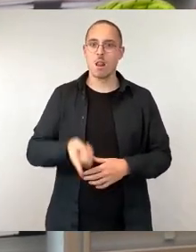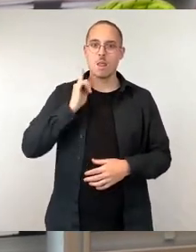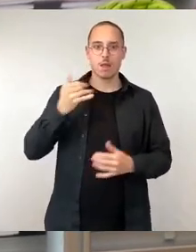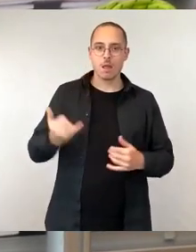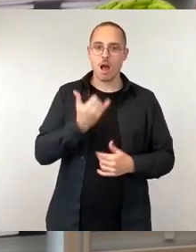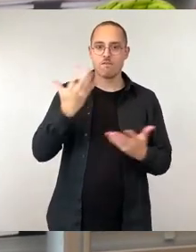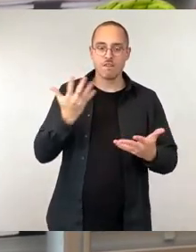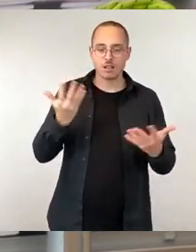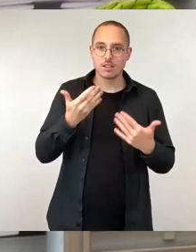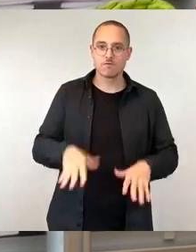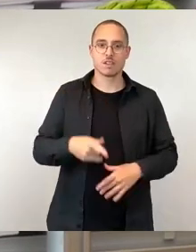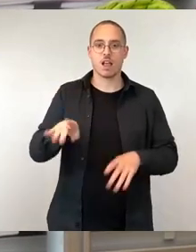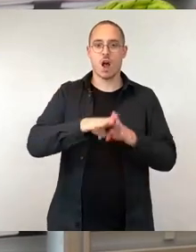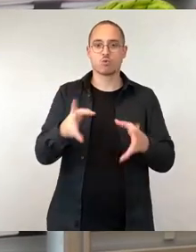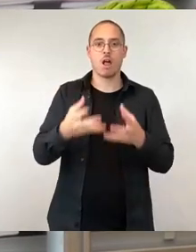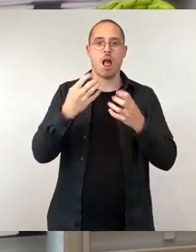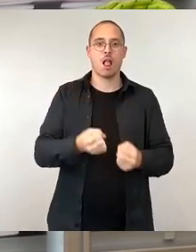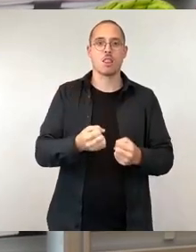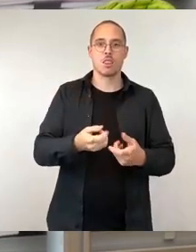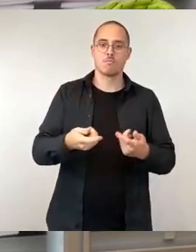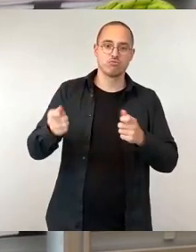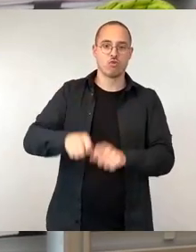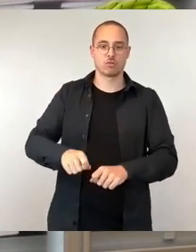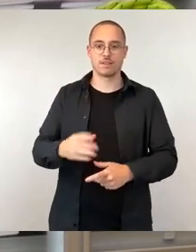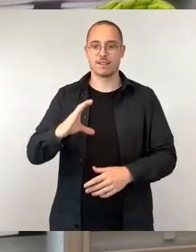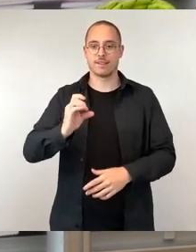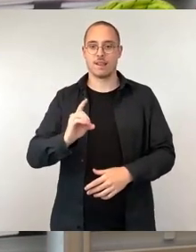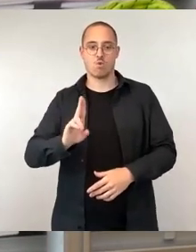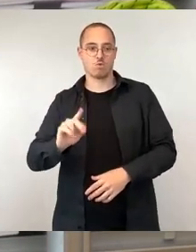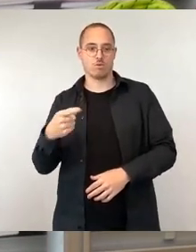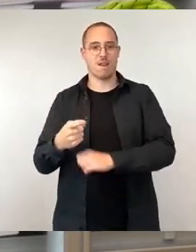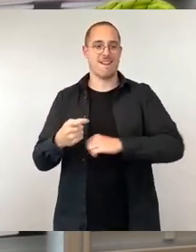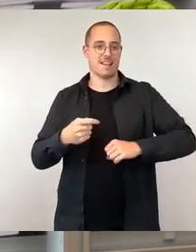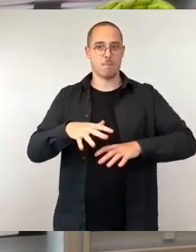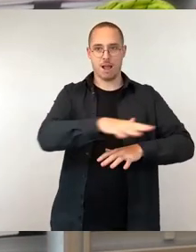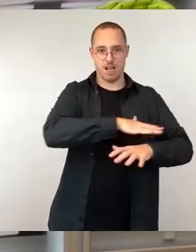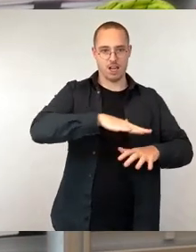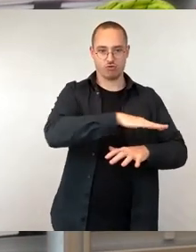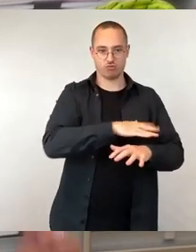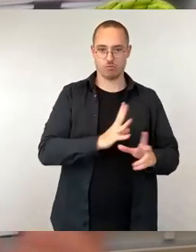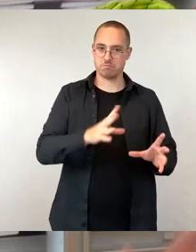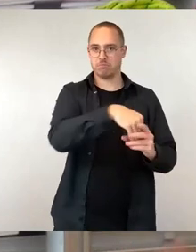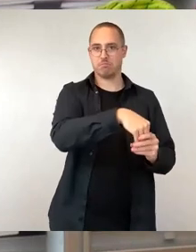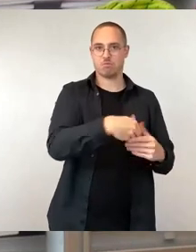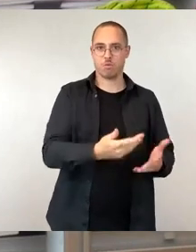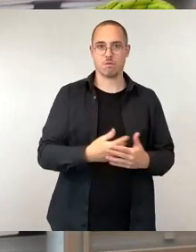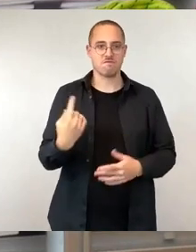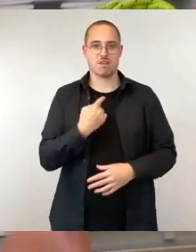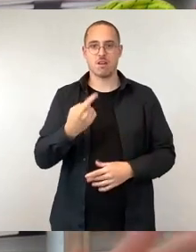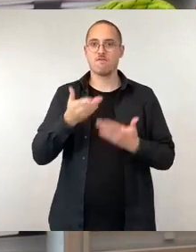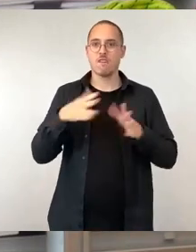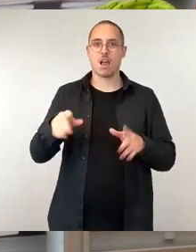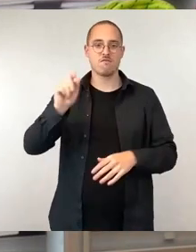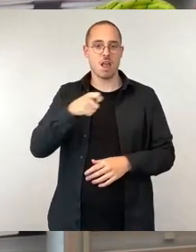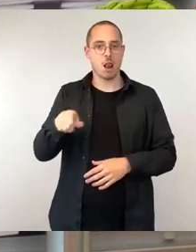war die CDU im linken Spektrum mit dabei. Wir als Freie Wähler, Freie Bürger haben Anträgen der Grünen,